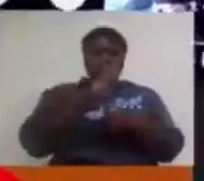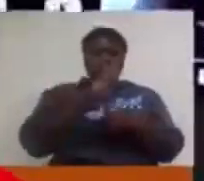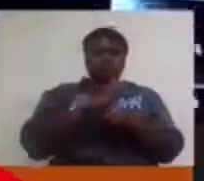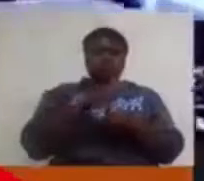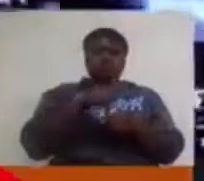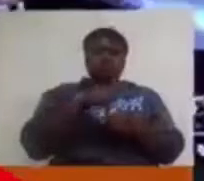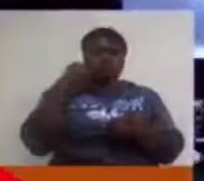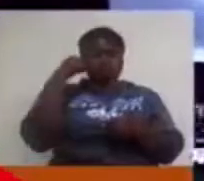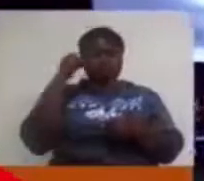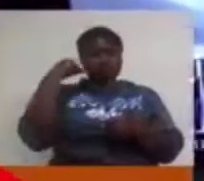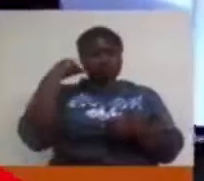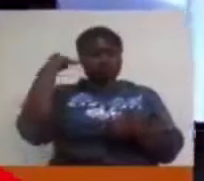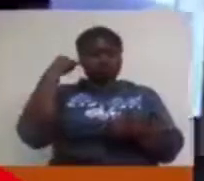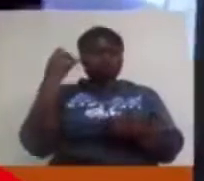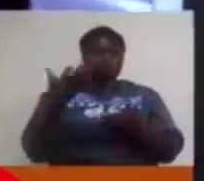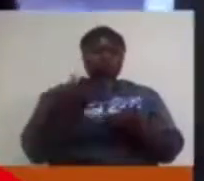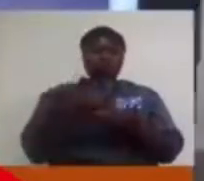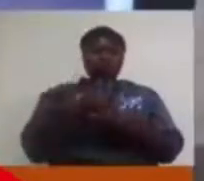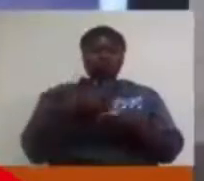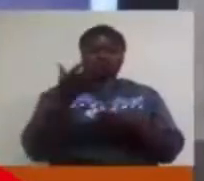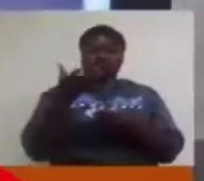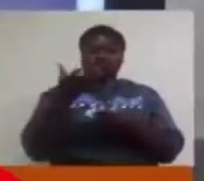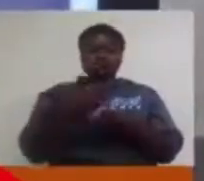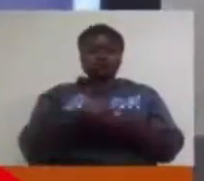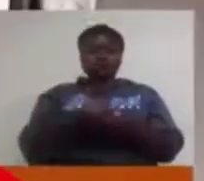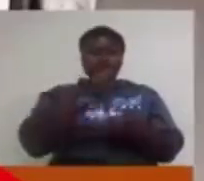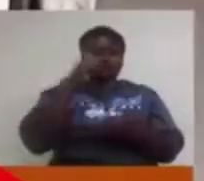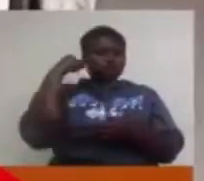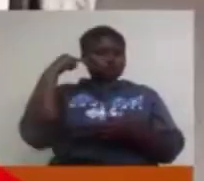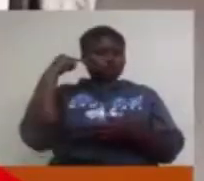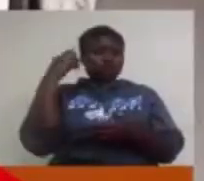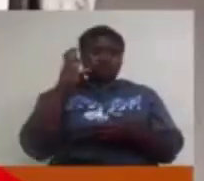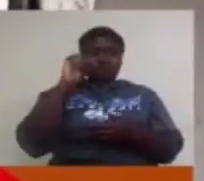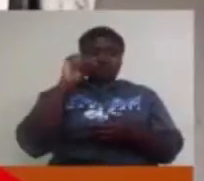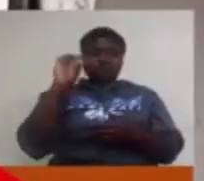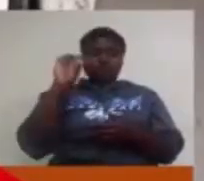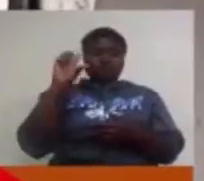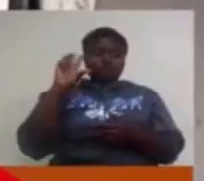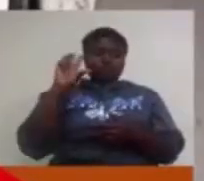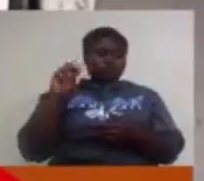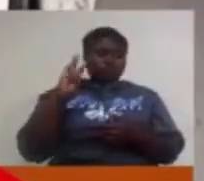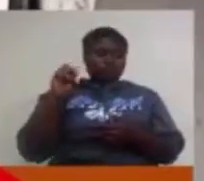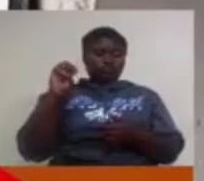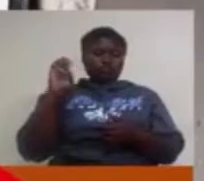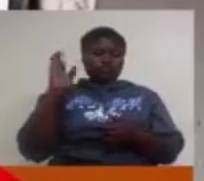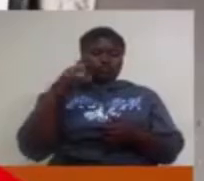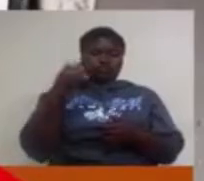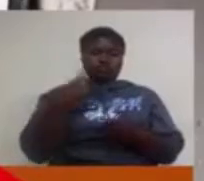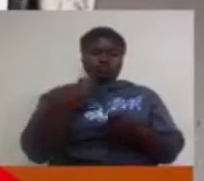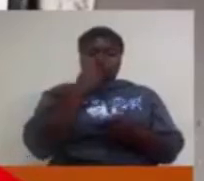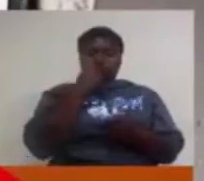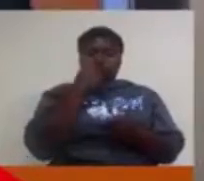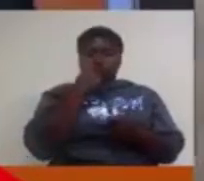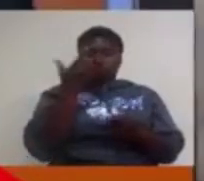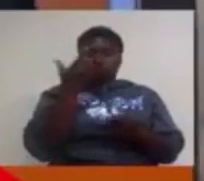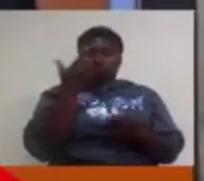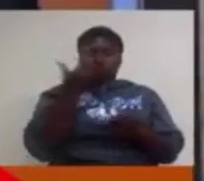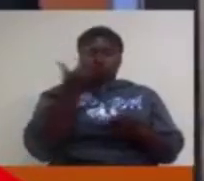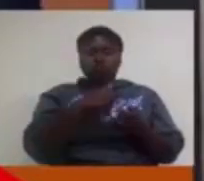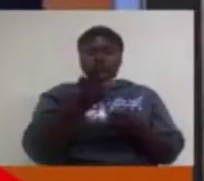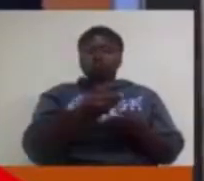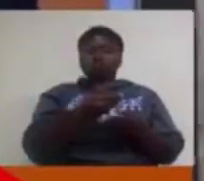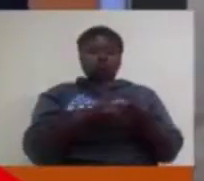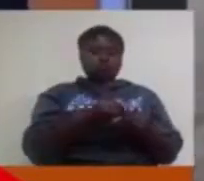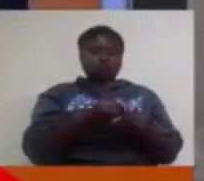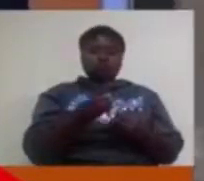Nakuru. Ede kuhetukira guthikiririo gwacira uyo ni Judge Elizabeth Kusoi ulea ugutafanagio kuhetukira